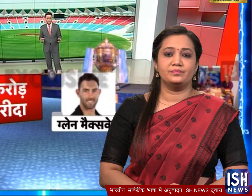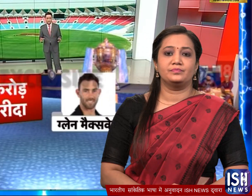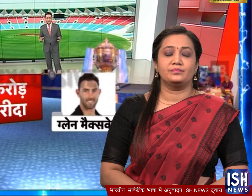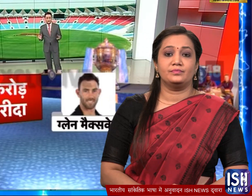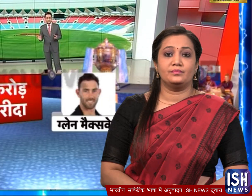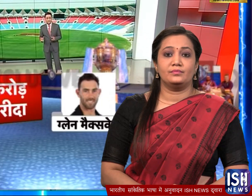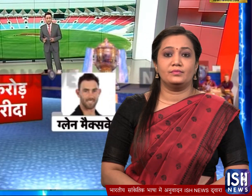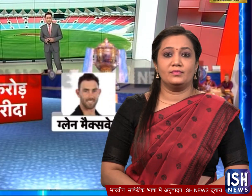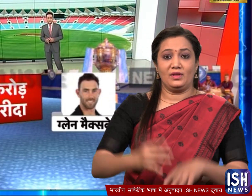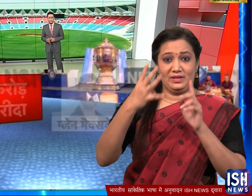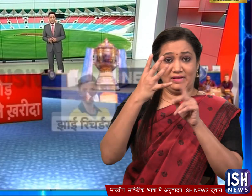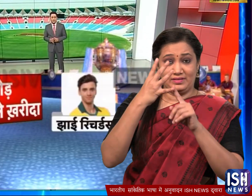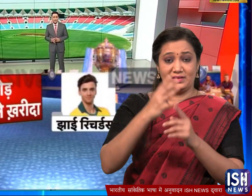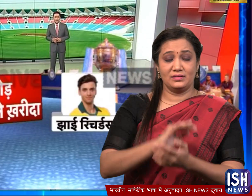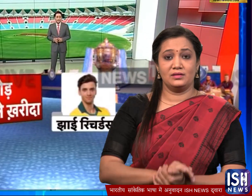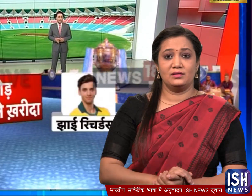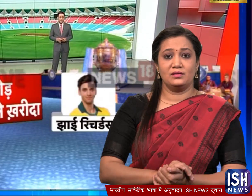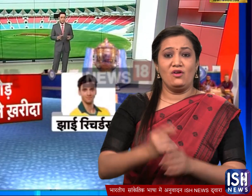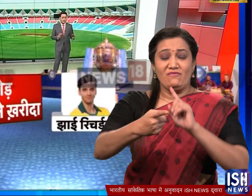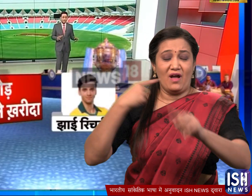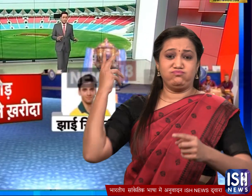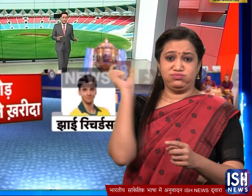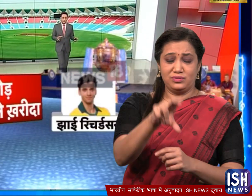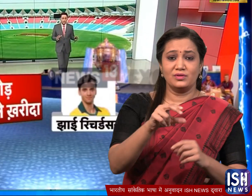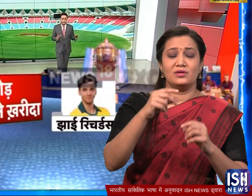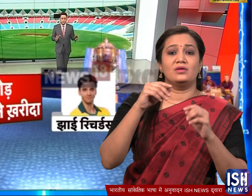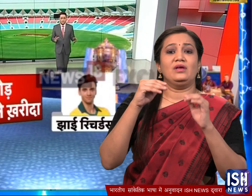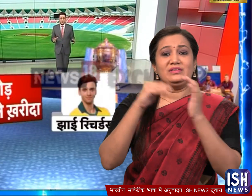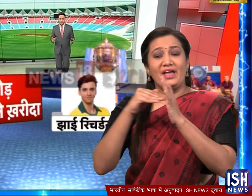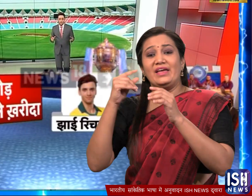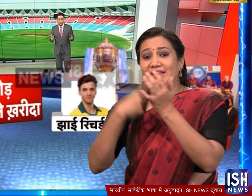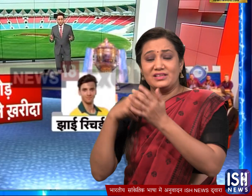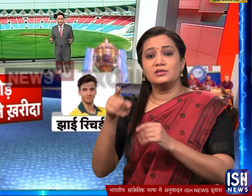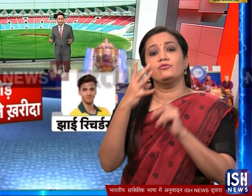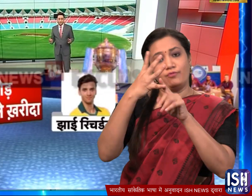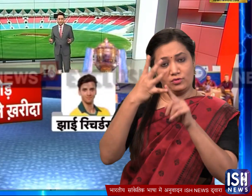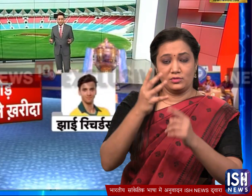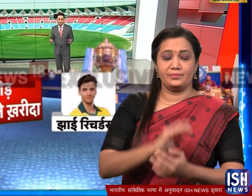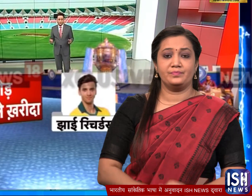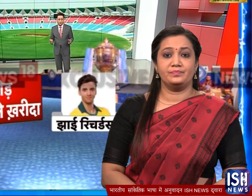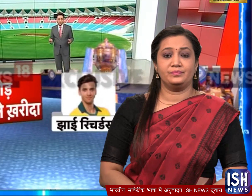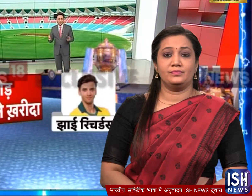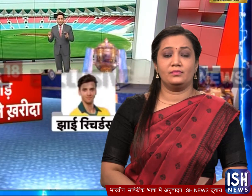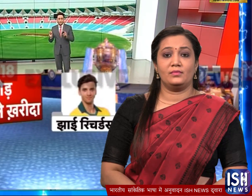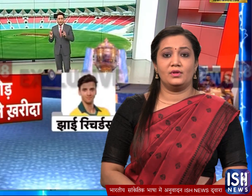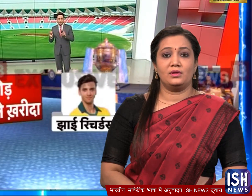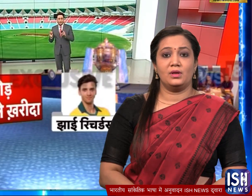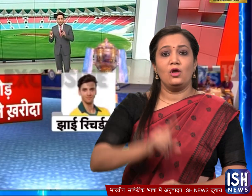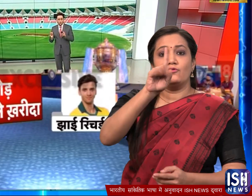खरीदा। तेज गेंदबाज जाय रिचर्डसन चौथे नंबर पर है,